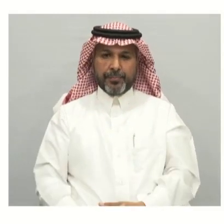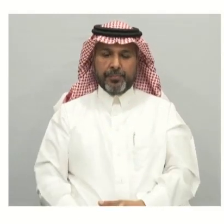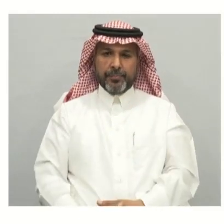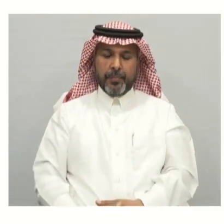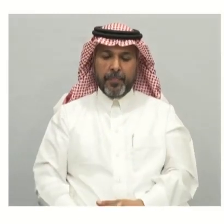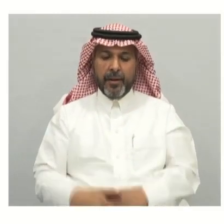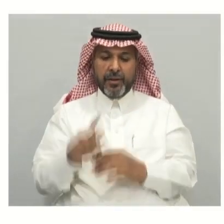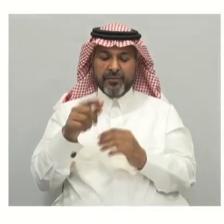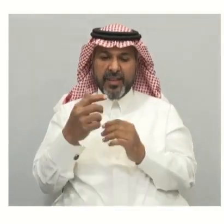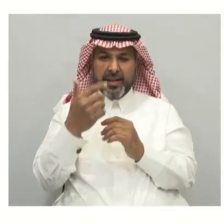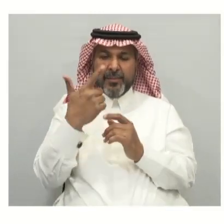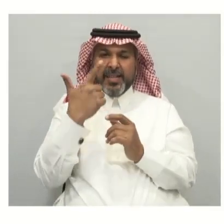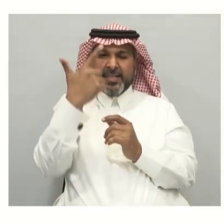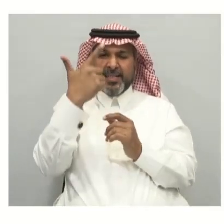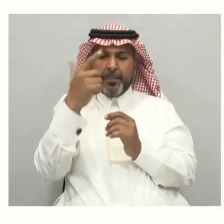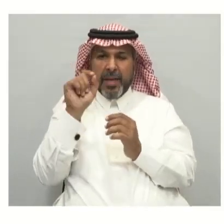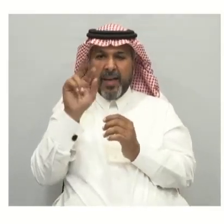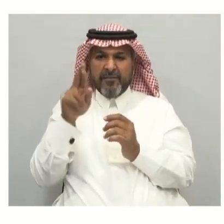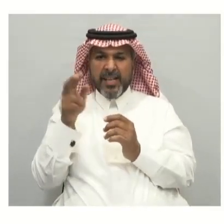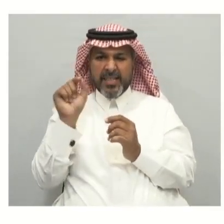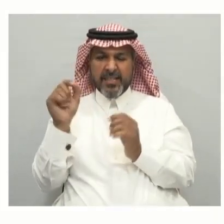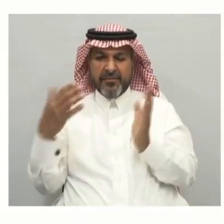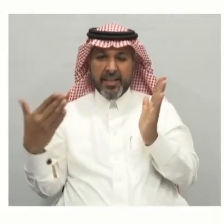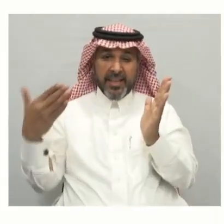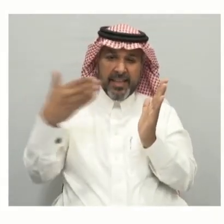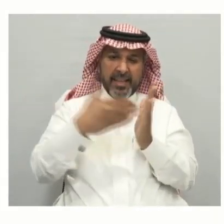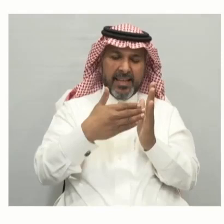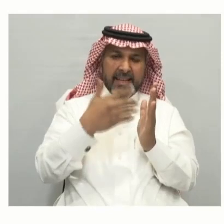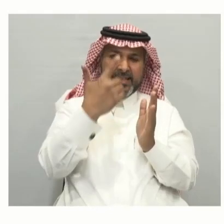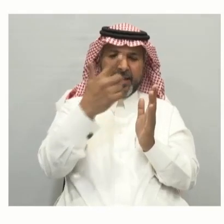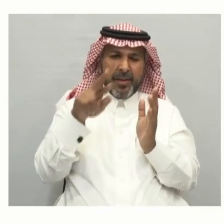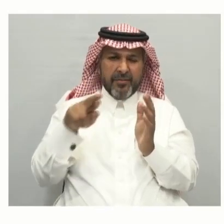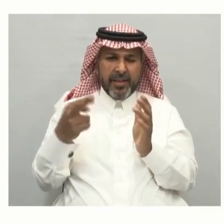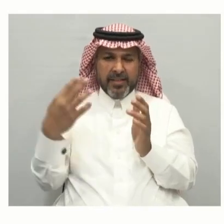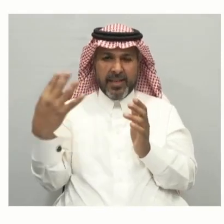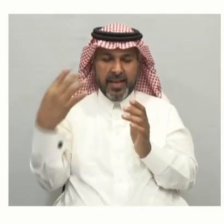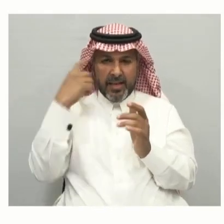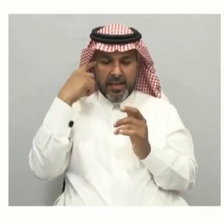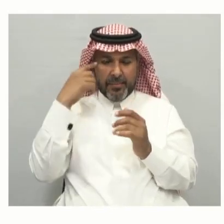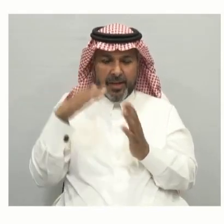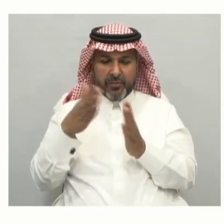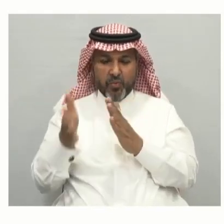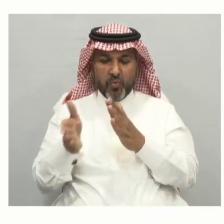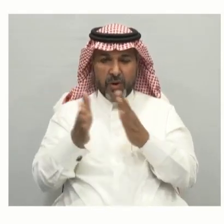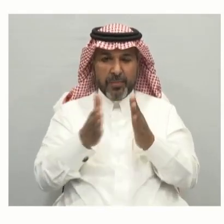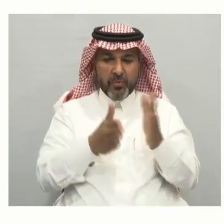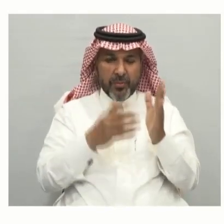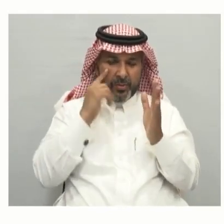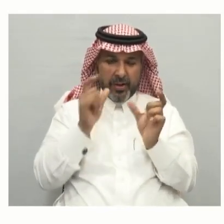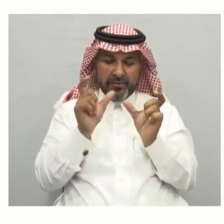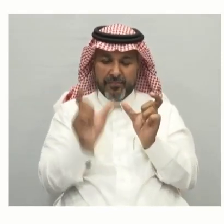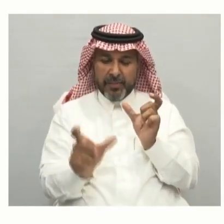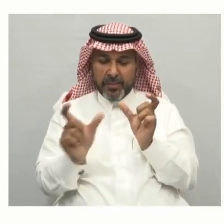باستعمال مدرج تكراري لاحظوا هنا هذا الجدول يبين قوه عدد من الهزات الارضيه